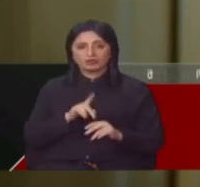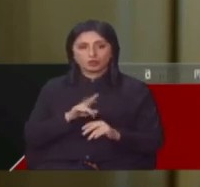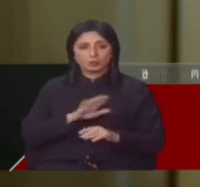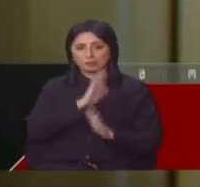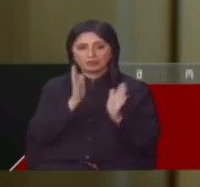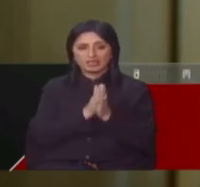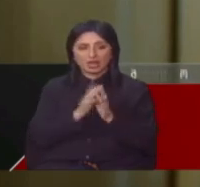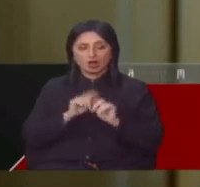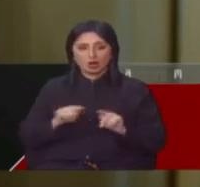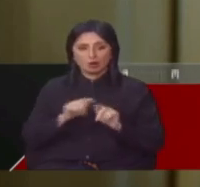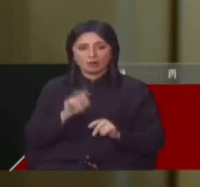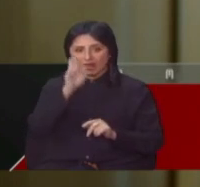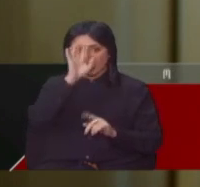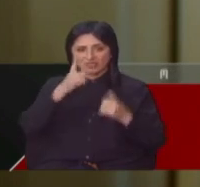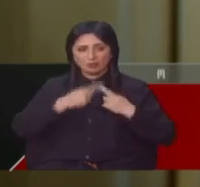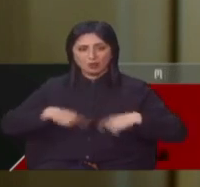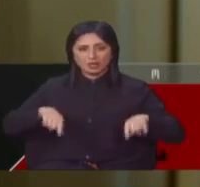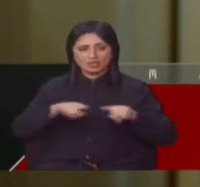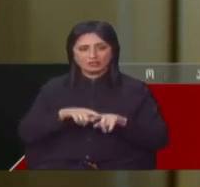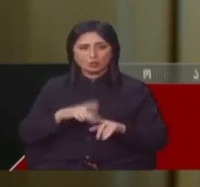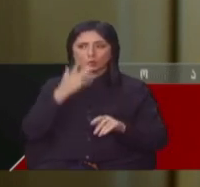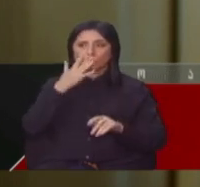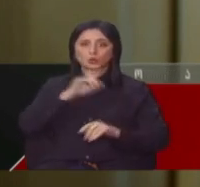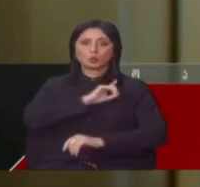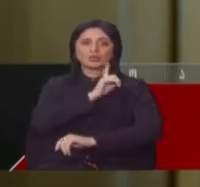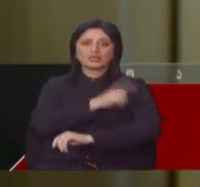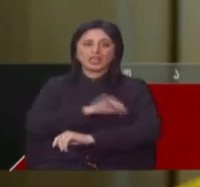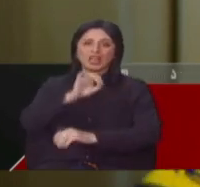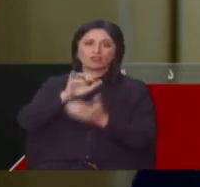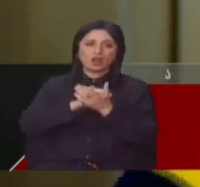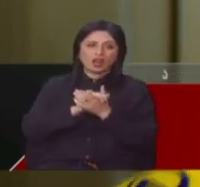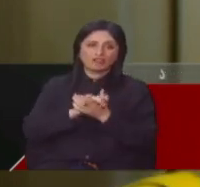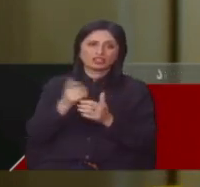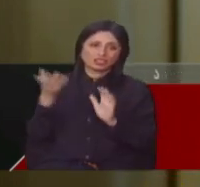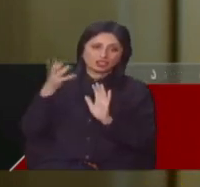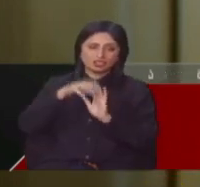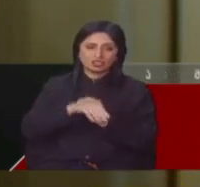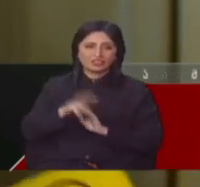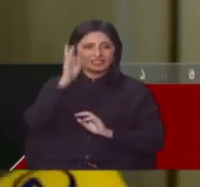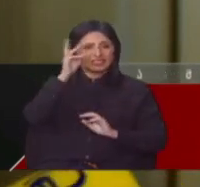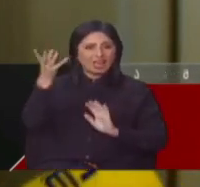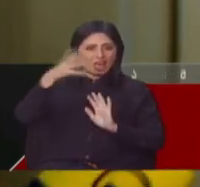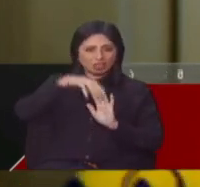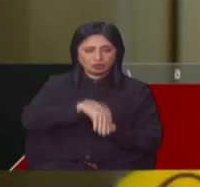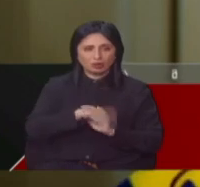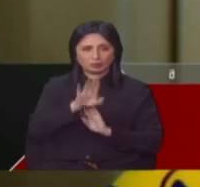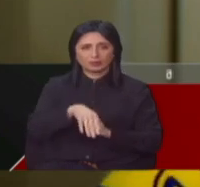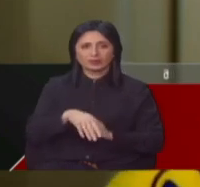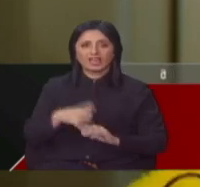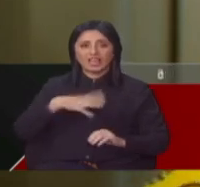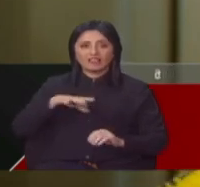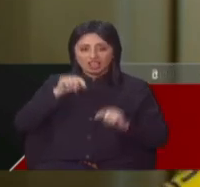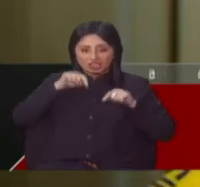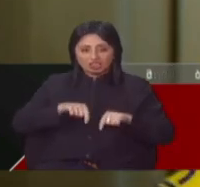მთელი ოპოზიცია, მთელი NGO სექტორი, უცხოური ძალები ევროკავშირის ჩათვლით, საელჩოების ჩათვლით,